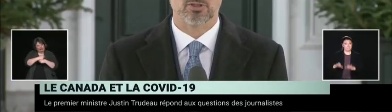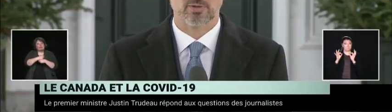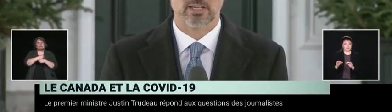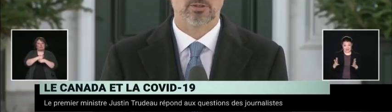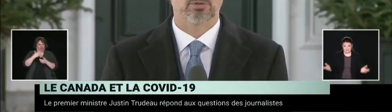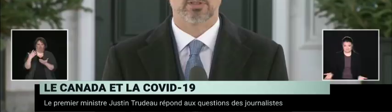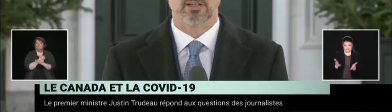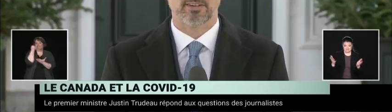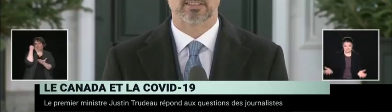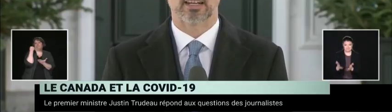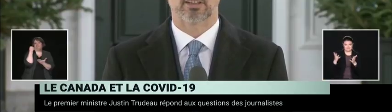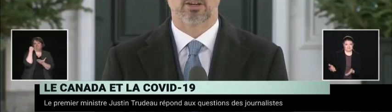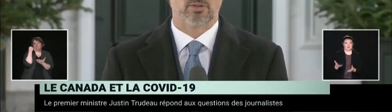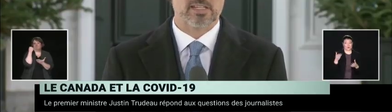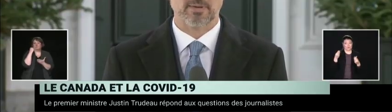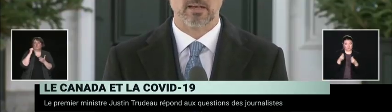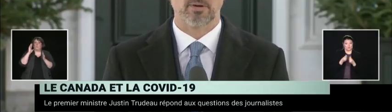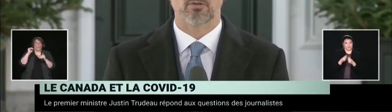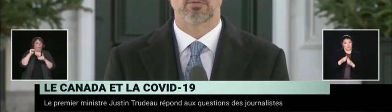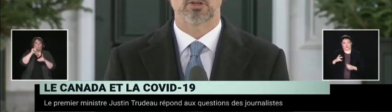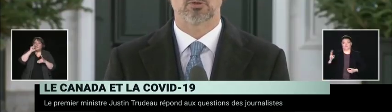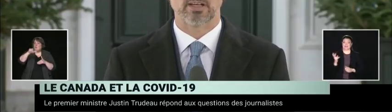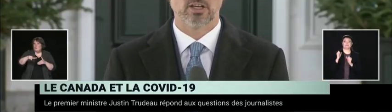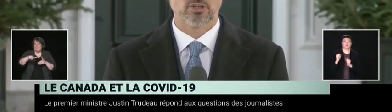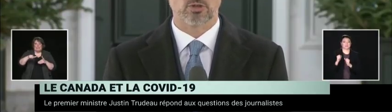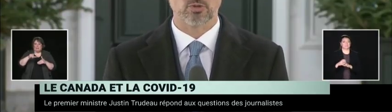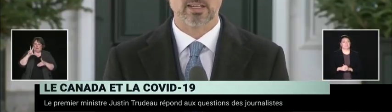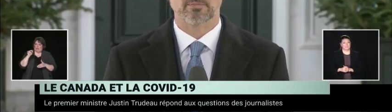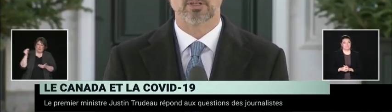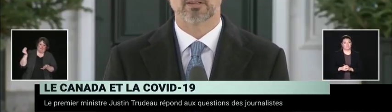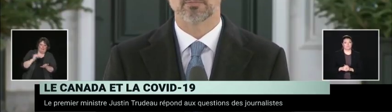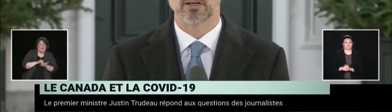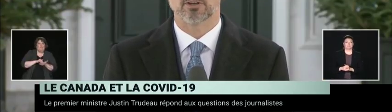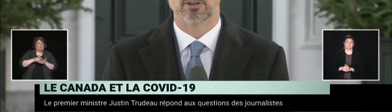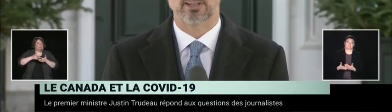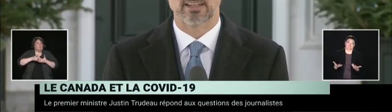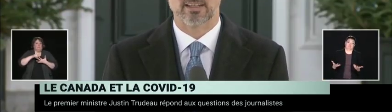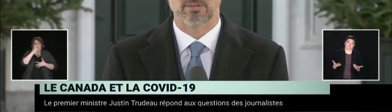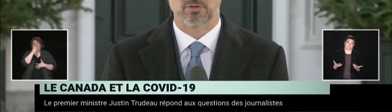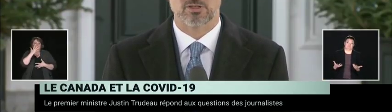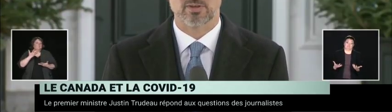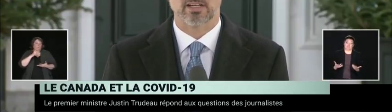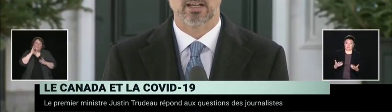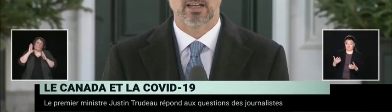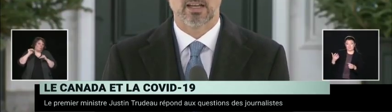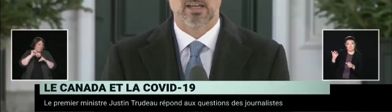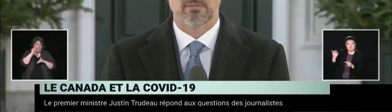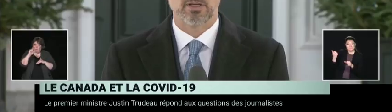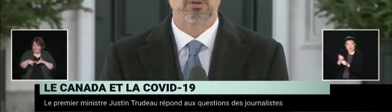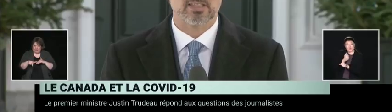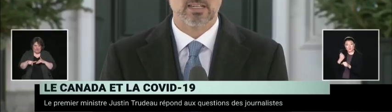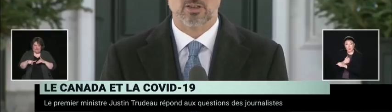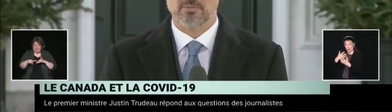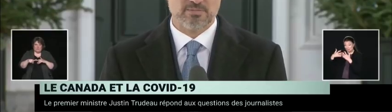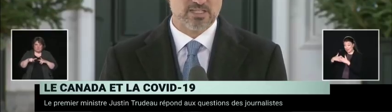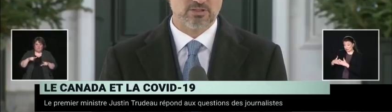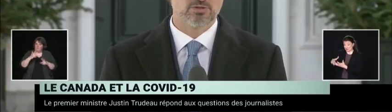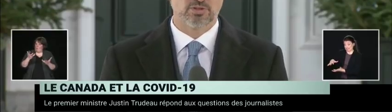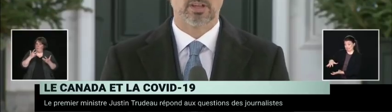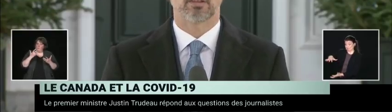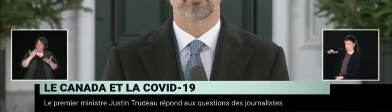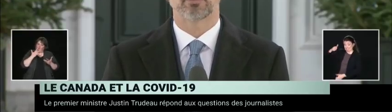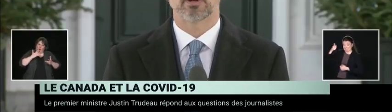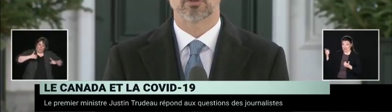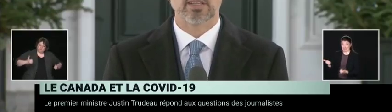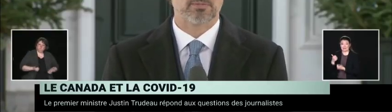avoir besoin de tous ces ventilateurs. On n'espère pas avoir besoin de tout l'équipement que le Canada va produire. Mais on sait que même si nous,